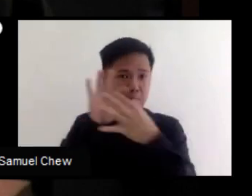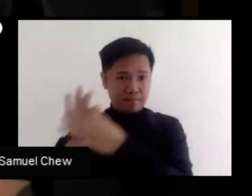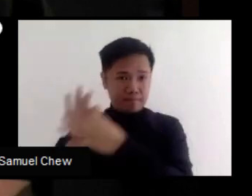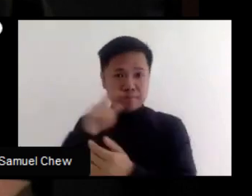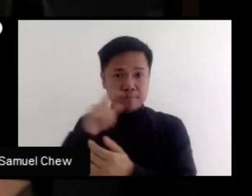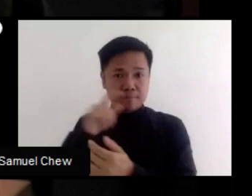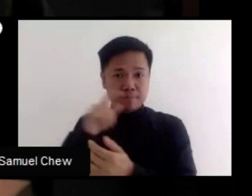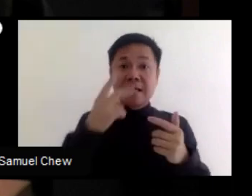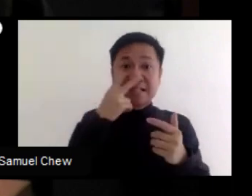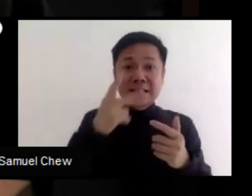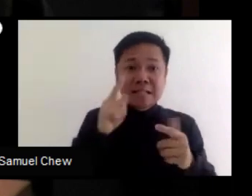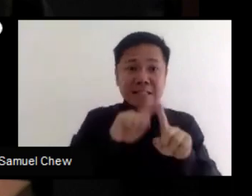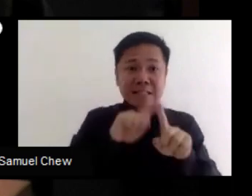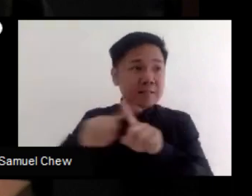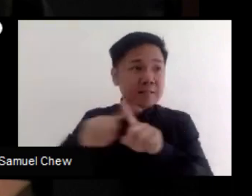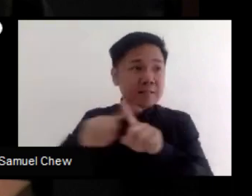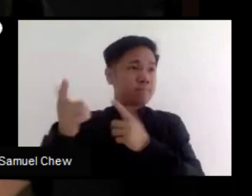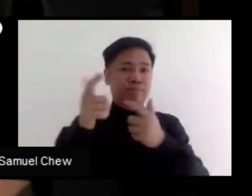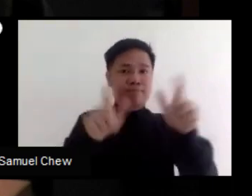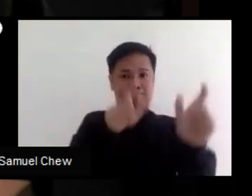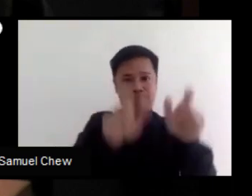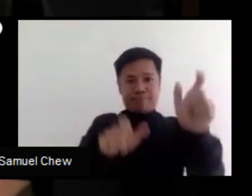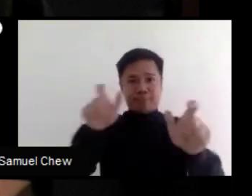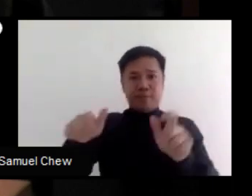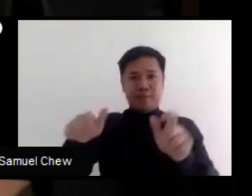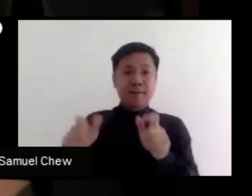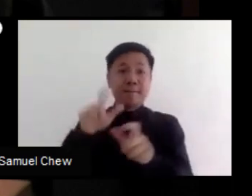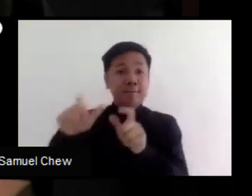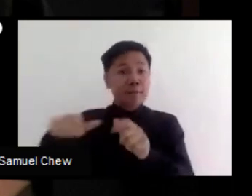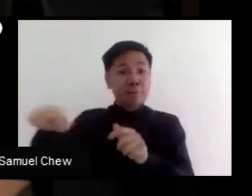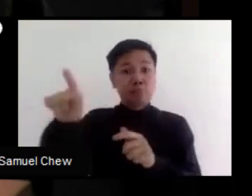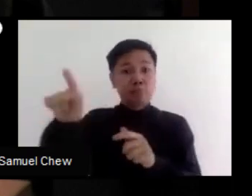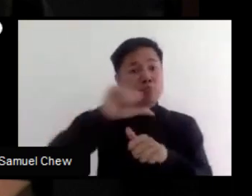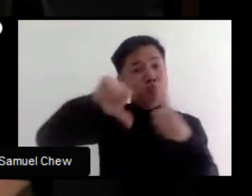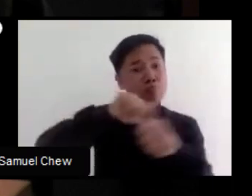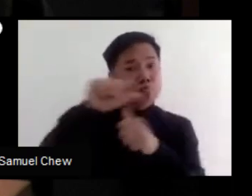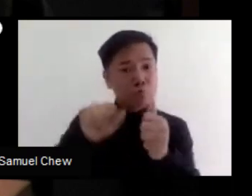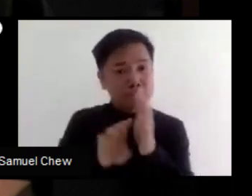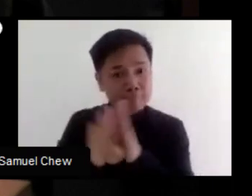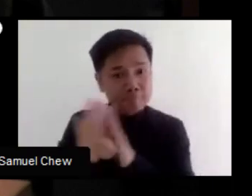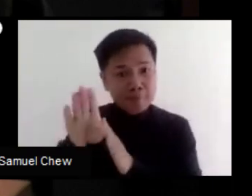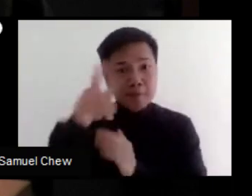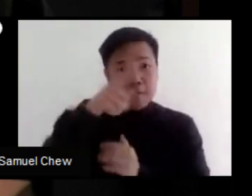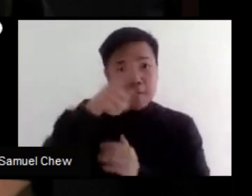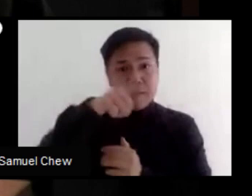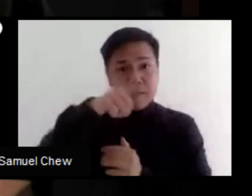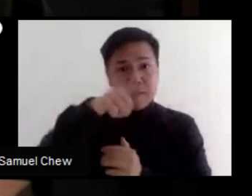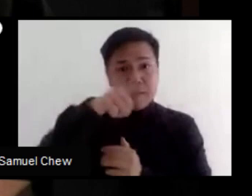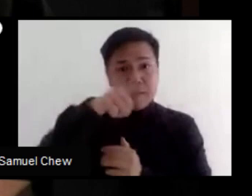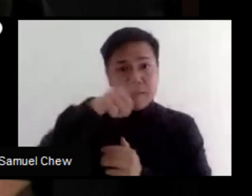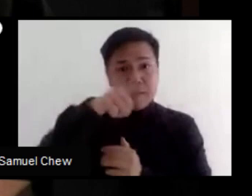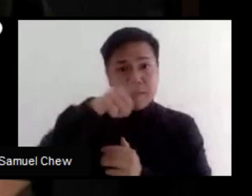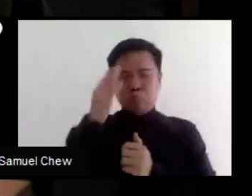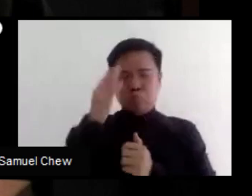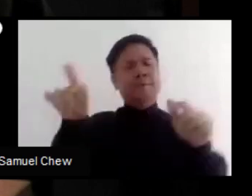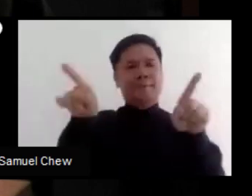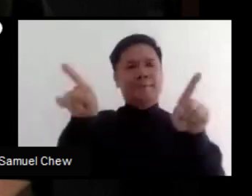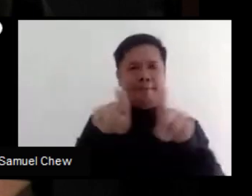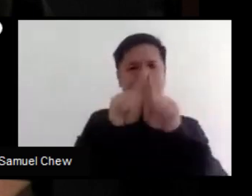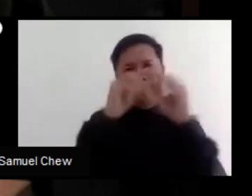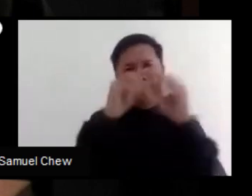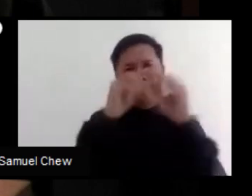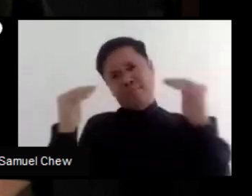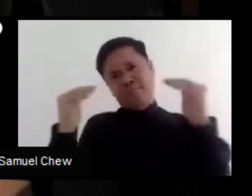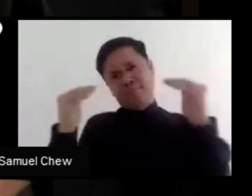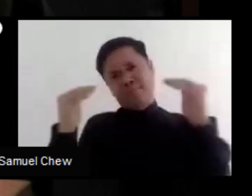实现人人享有的公共教育、劳动、就业、创业、医疗卫生、公共文化体育等基本公